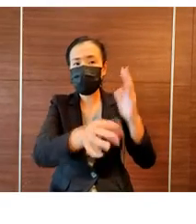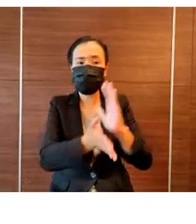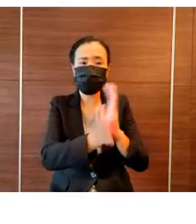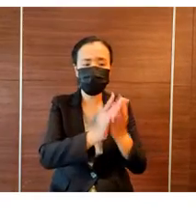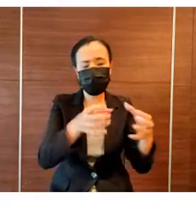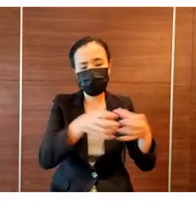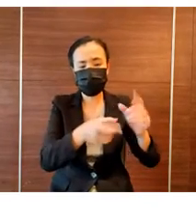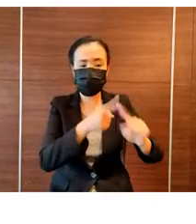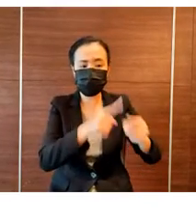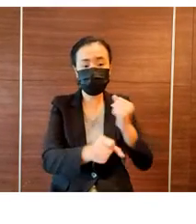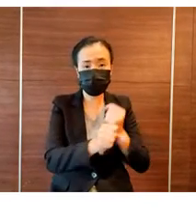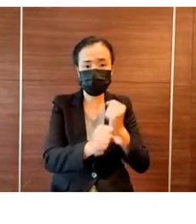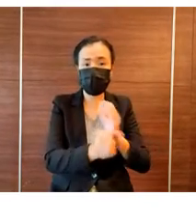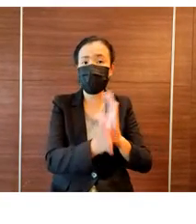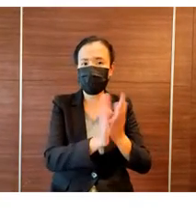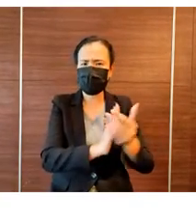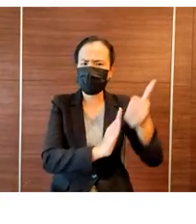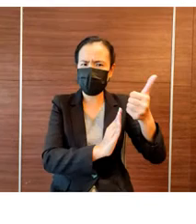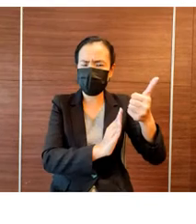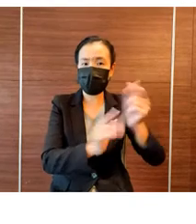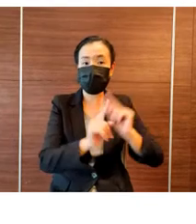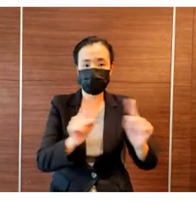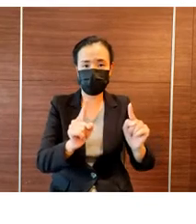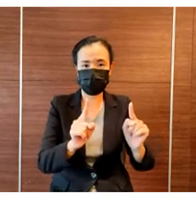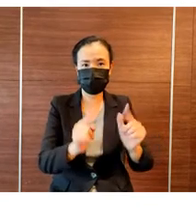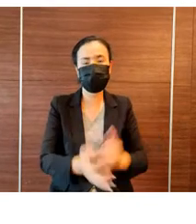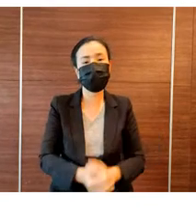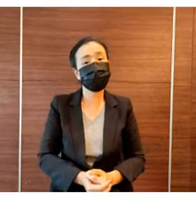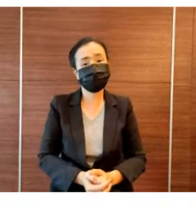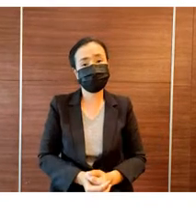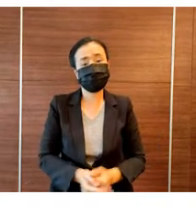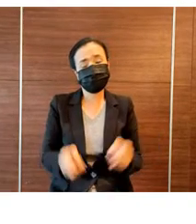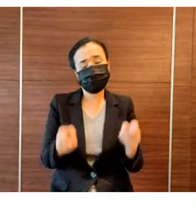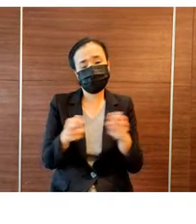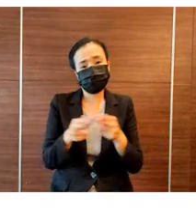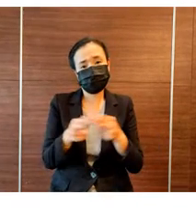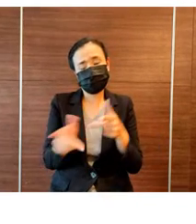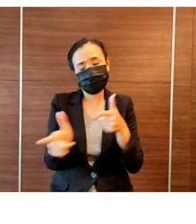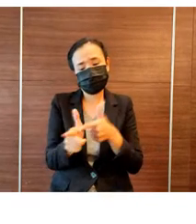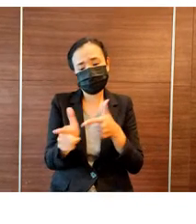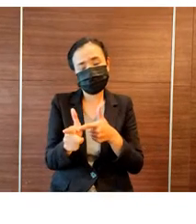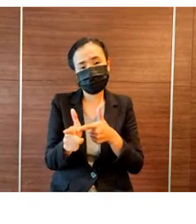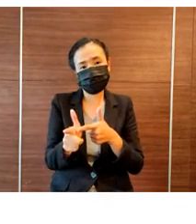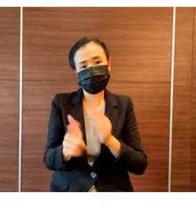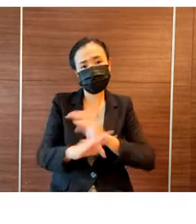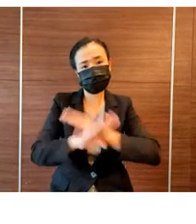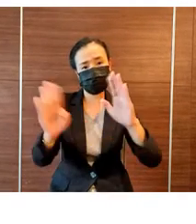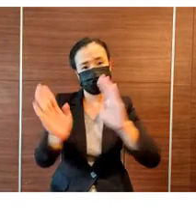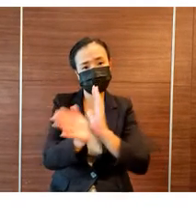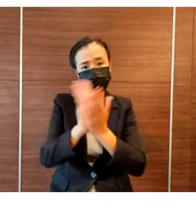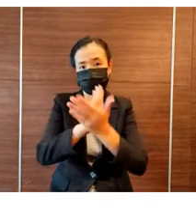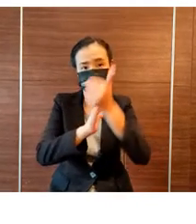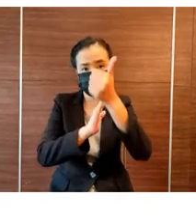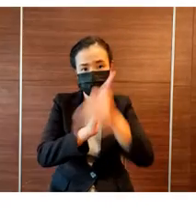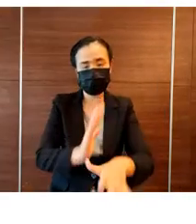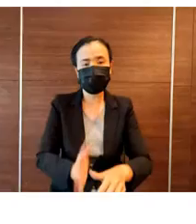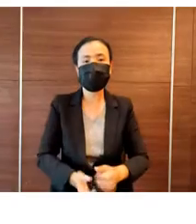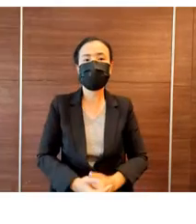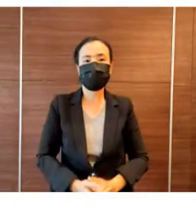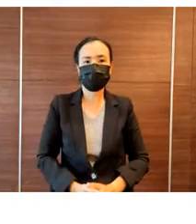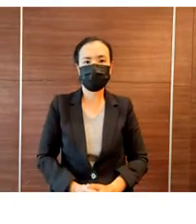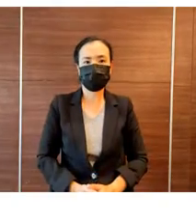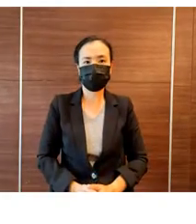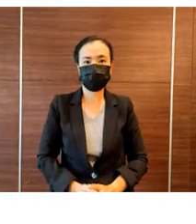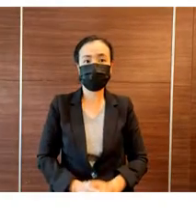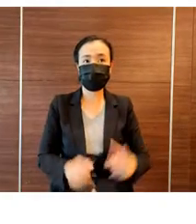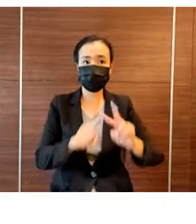กลุ่มเพื่อนเปลี่ยนงานก็อาจจะช่วยได้แต่เราไม่สามารถที่จะเปลี่ยนวิถีเพศเราได้เนาะทีนี้มาในช่วง